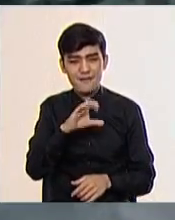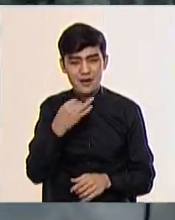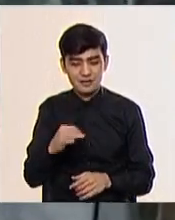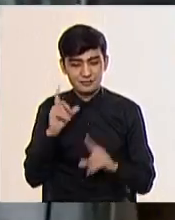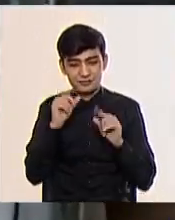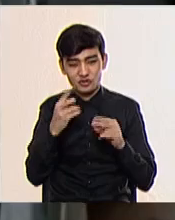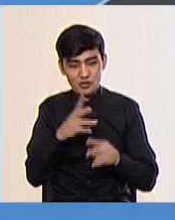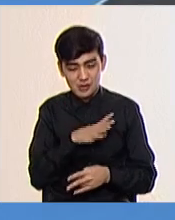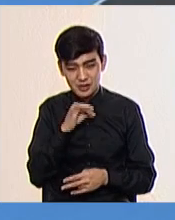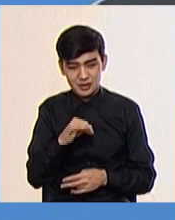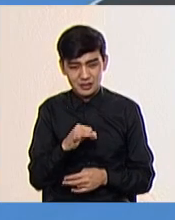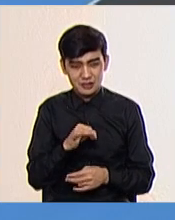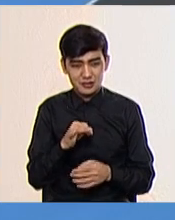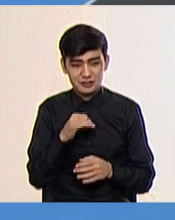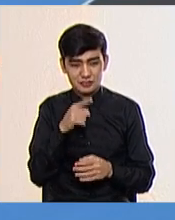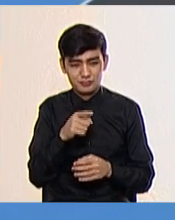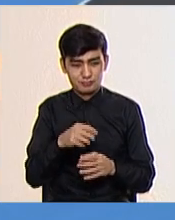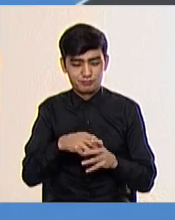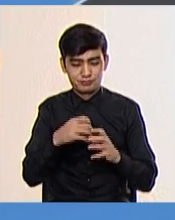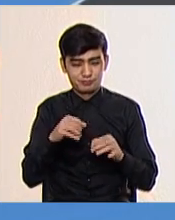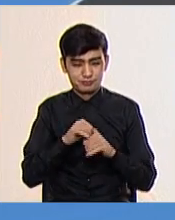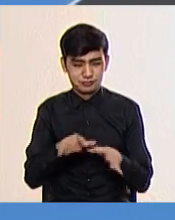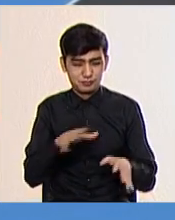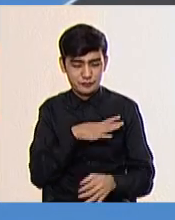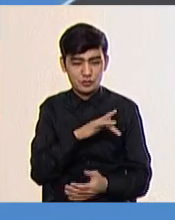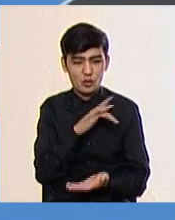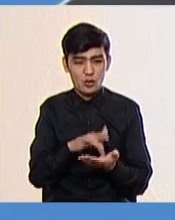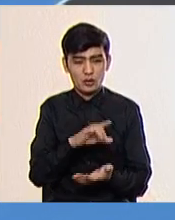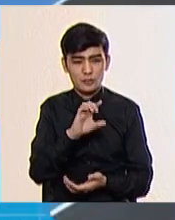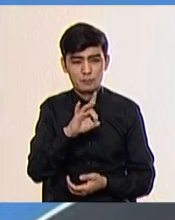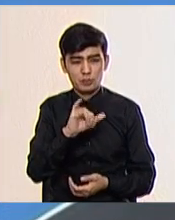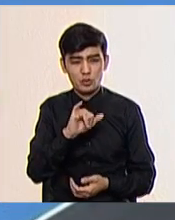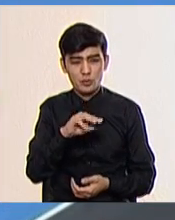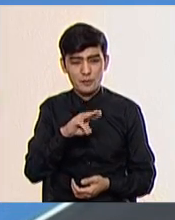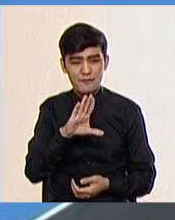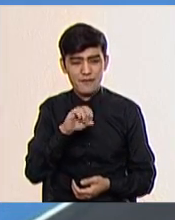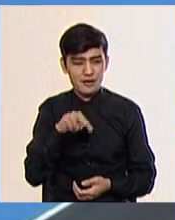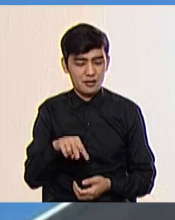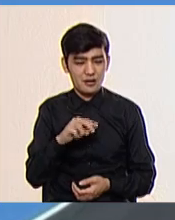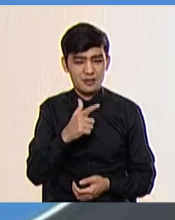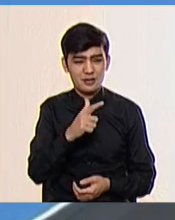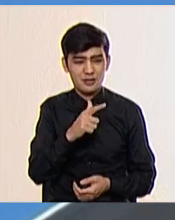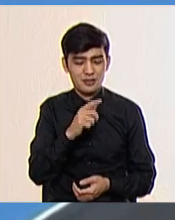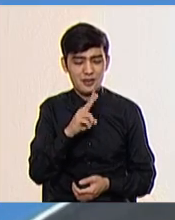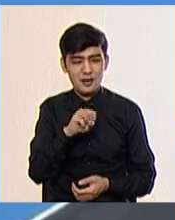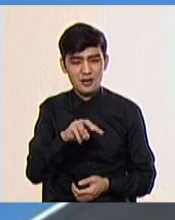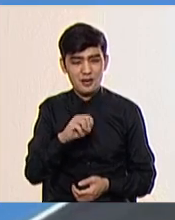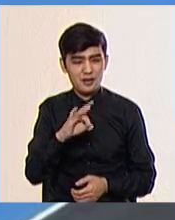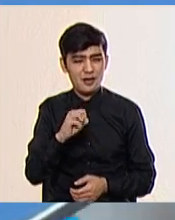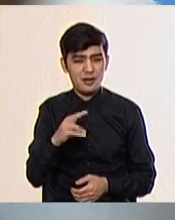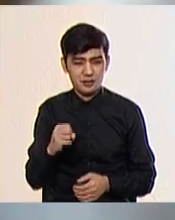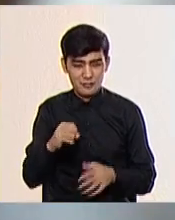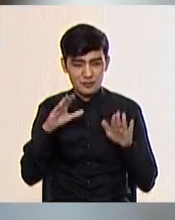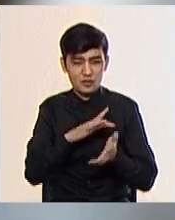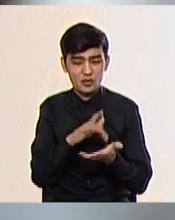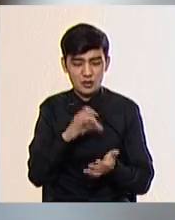упали на жилые кварталы. Они посыпались на город Брумфилд в штате Колорадо, где по меньшей мере один местный житель обнаружил